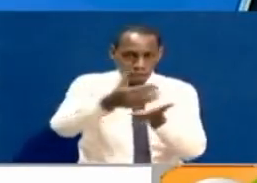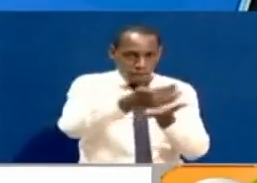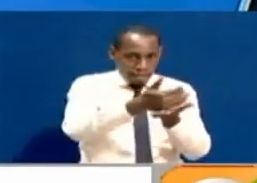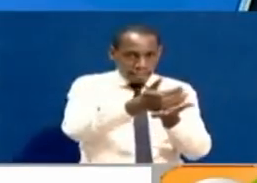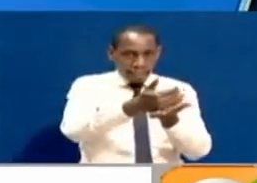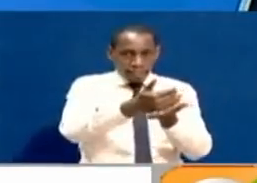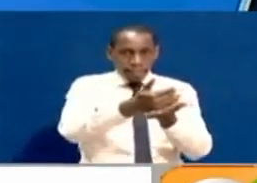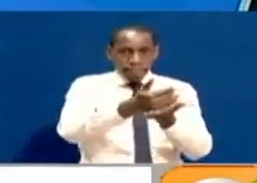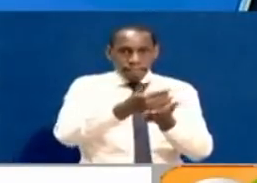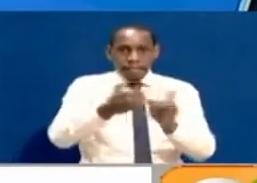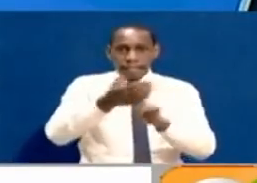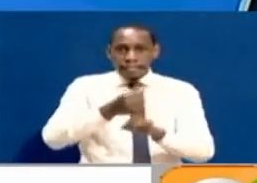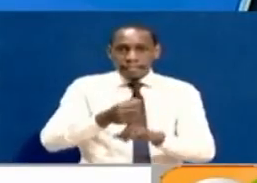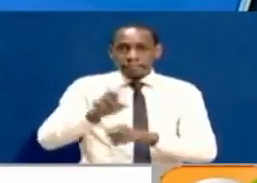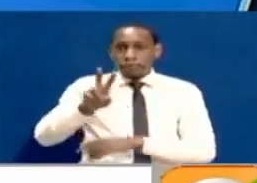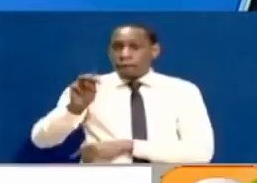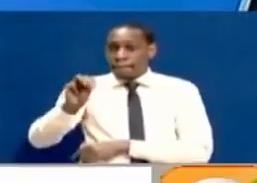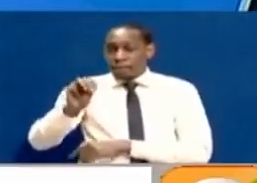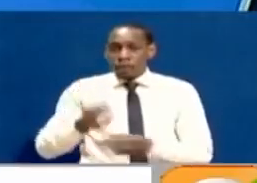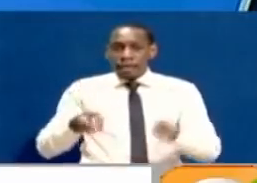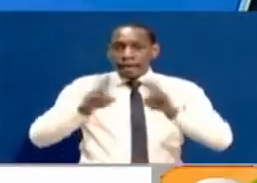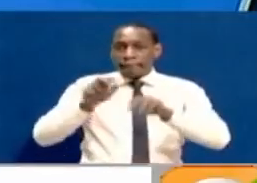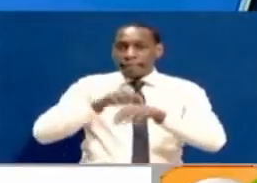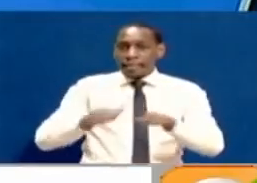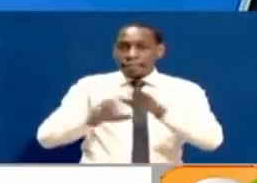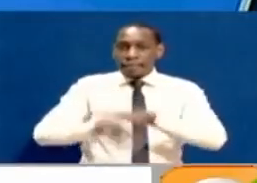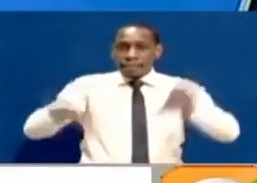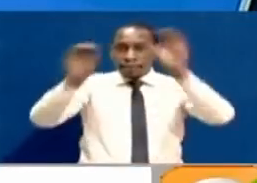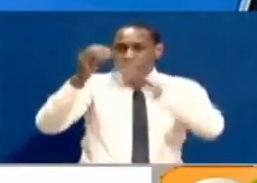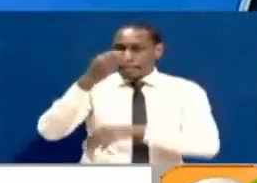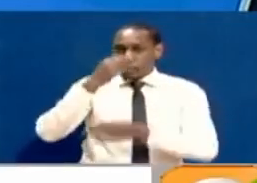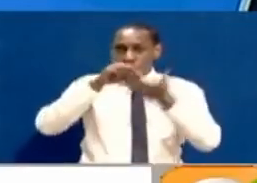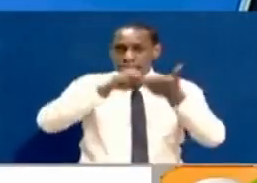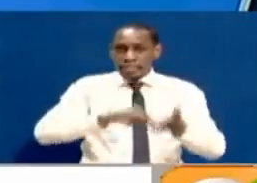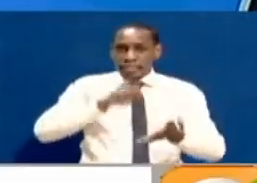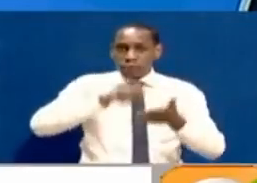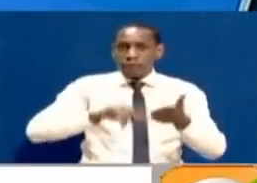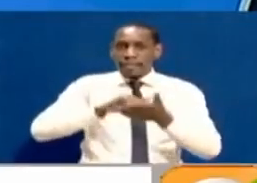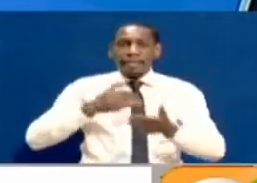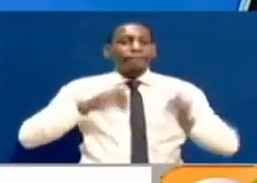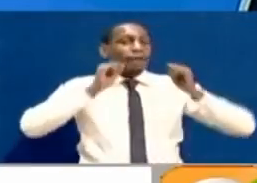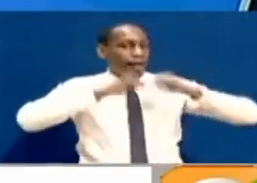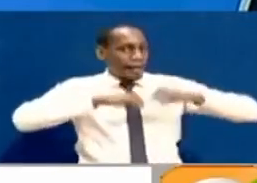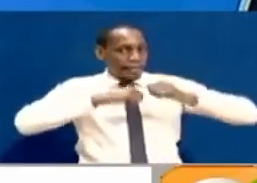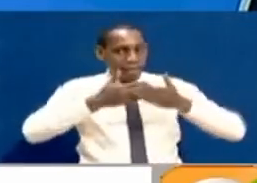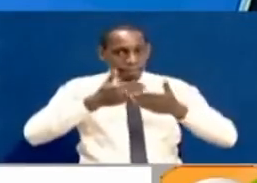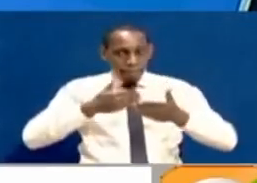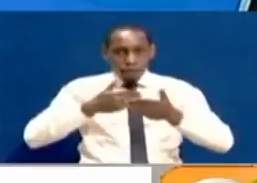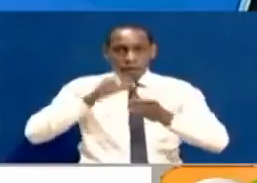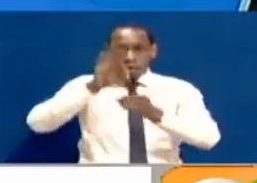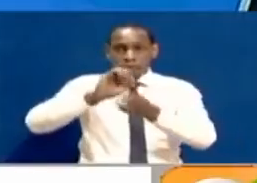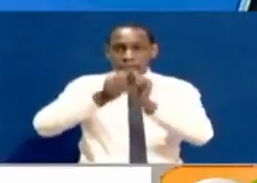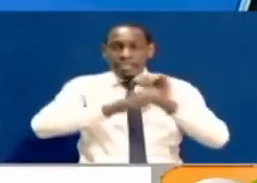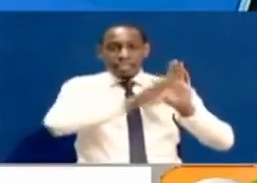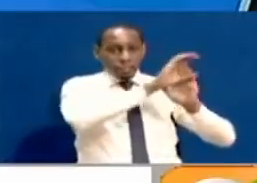zilizokusanywa zimetimia milioni mbili. Haya yanajiri huku naibu rais William Ruto akisisitiza kuwepo kwa makubaliano kabla ya kura